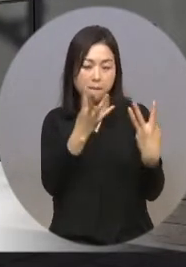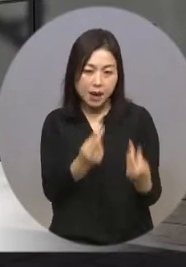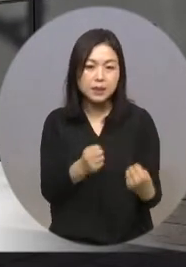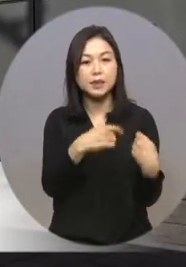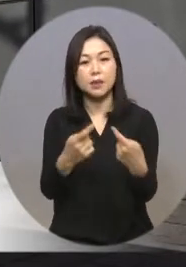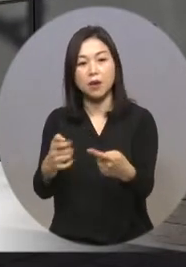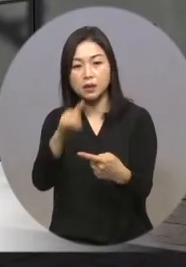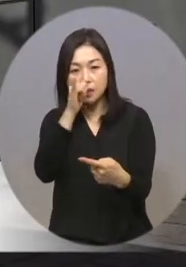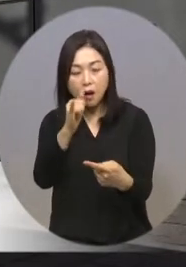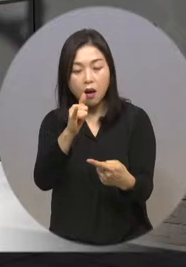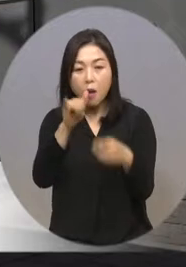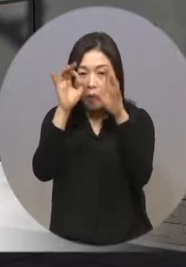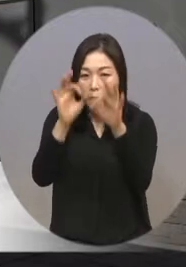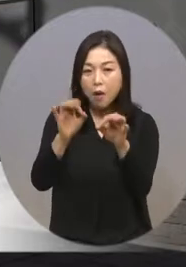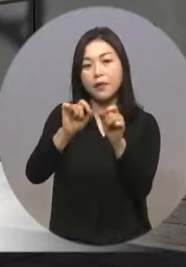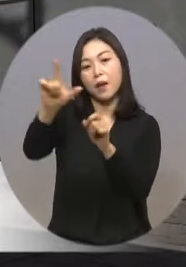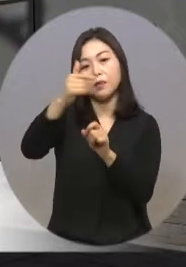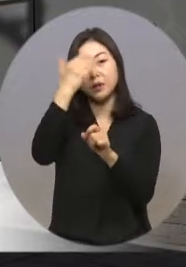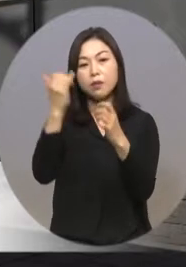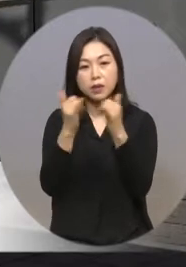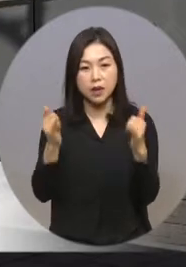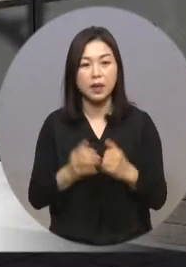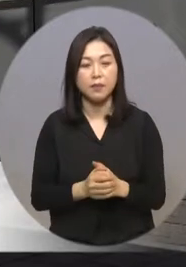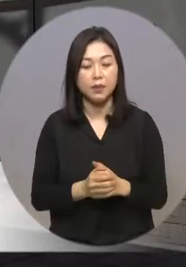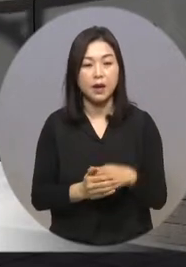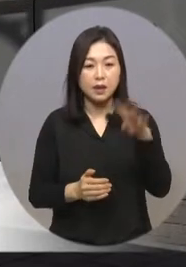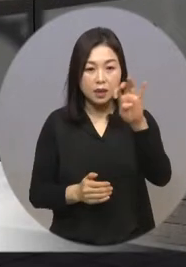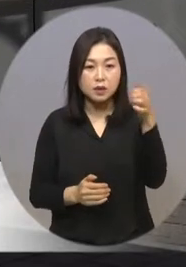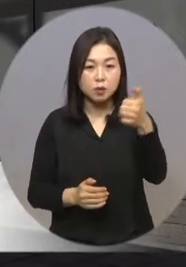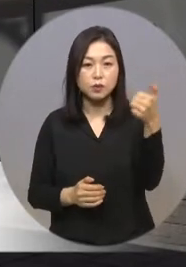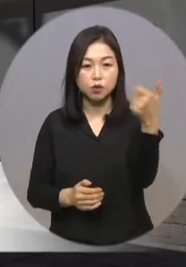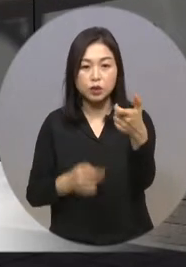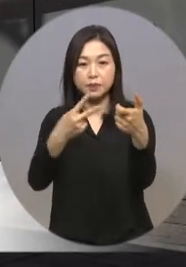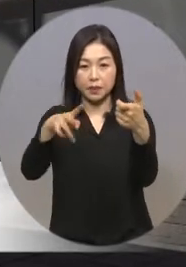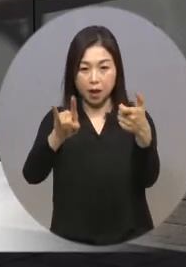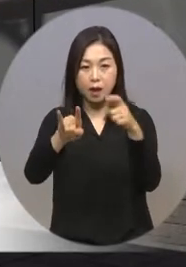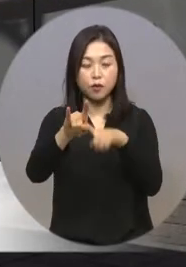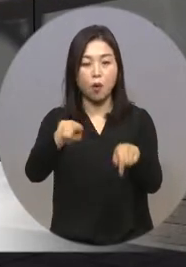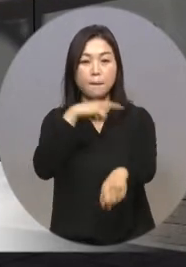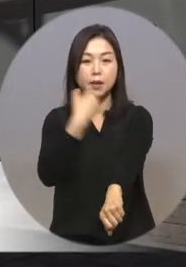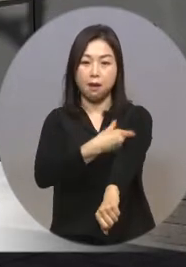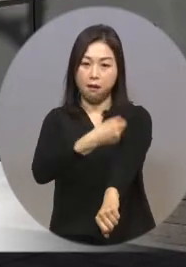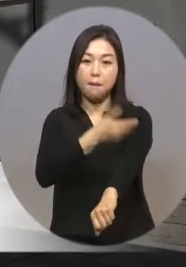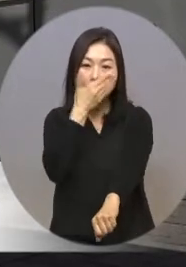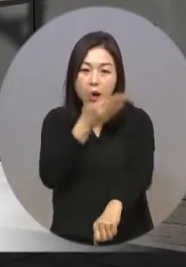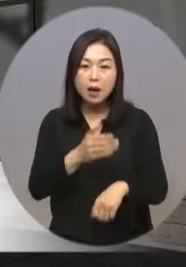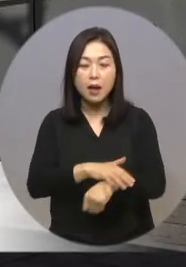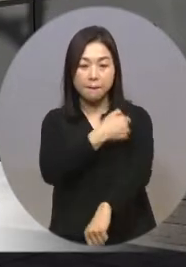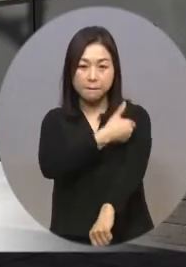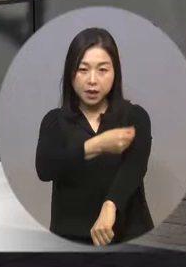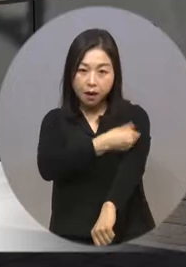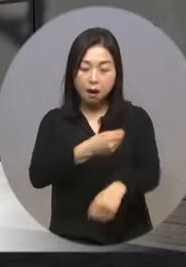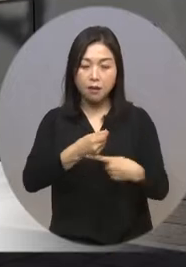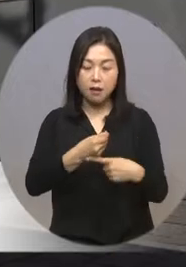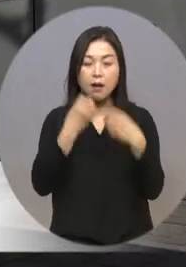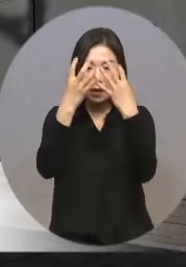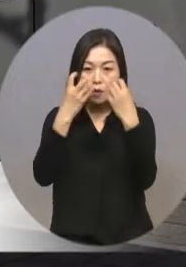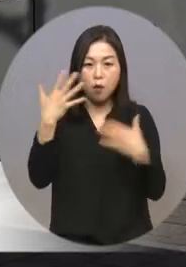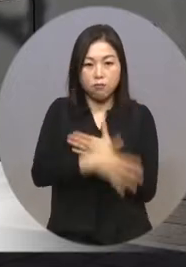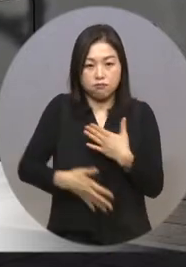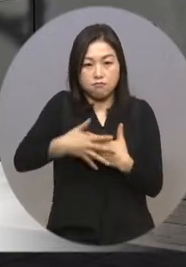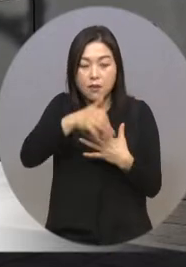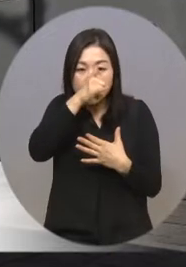하시는 분들이 젊은층에서 많이 하고 있습니다 40대 50대 60대 까지도 할 수가 있습니다 지금 계속 생성되기 때문에